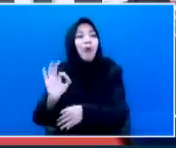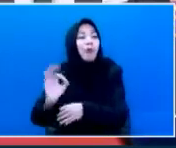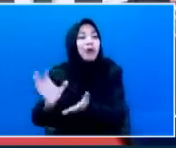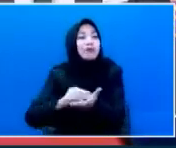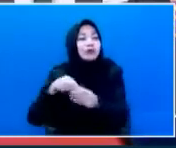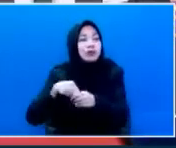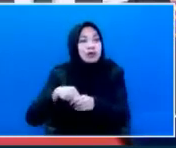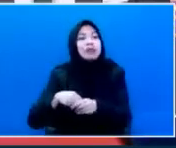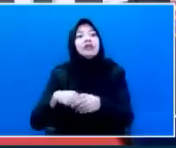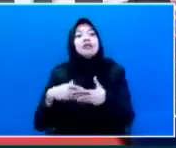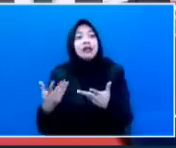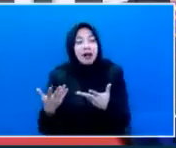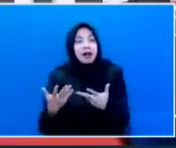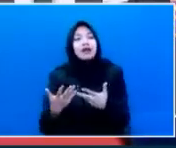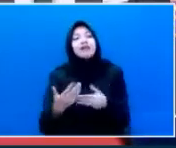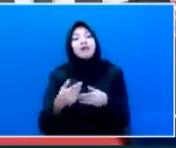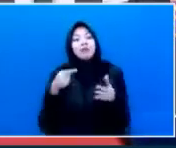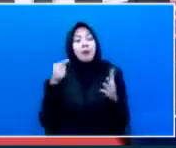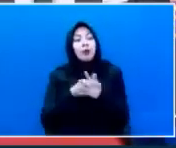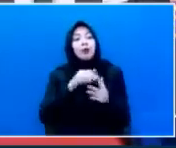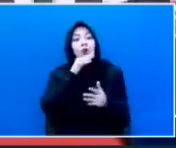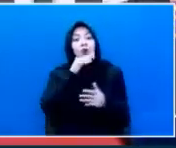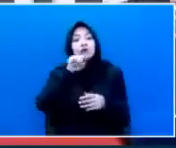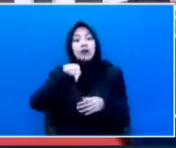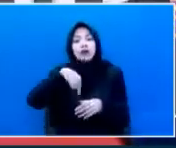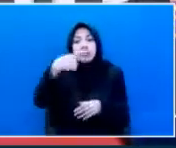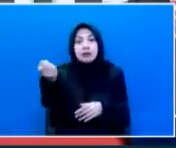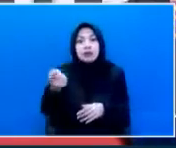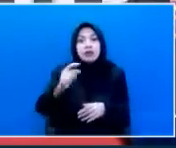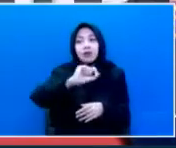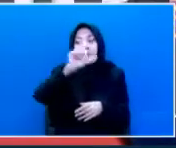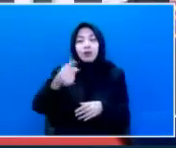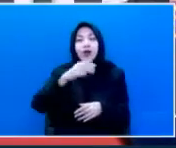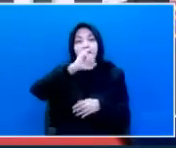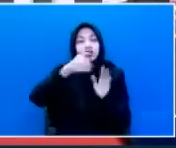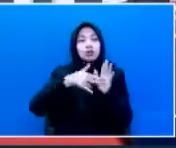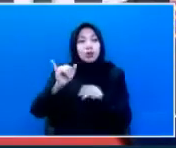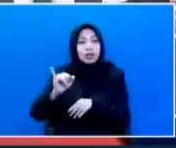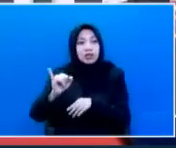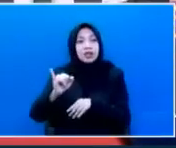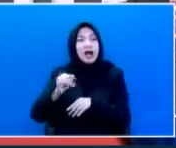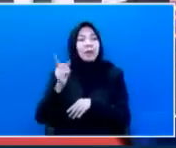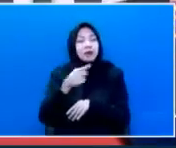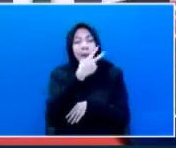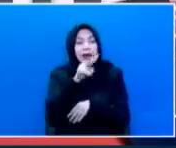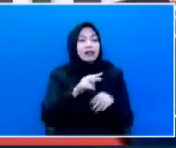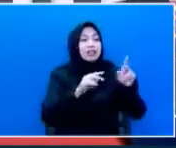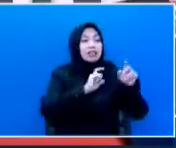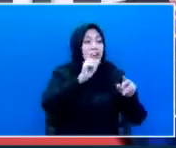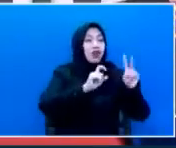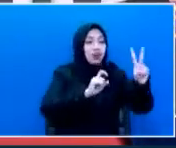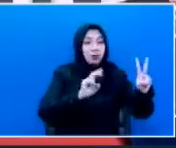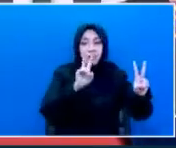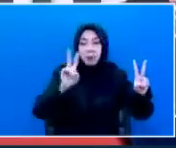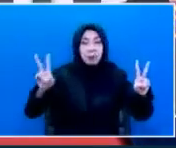kemungkinan harus Ditunggu sampai putaran kedua yaitu bulan Juni karena per hari ini tidak ada yang menang satu putaran He He nah pada titik